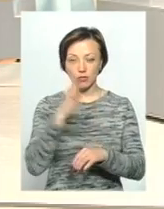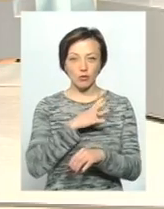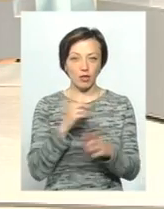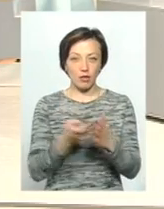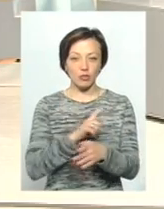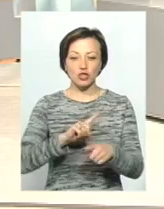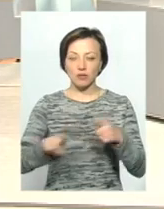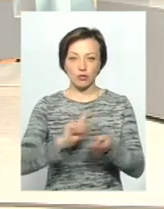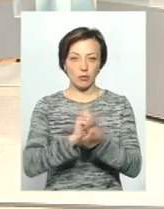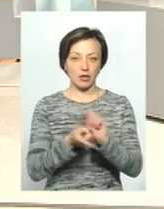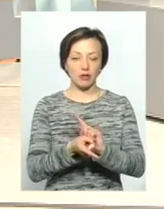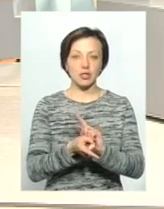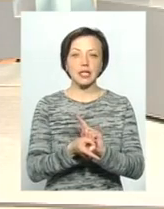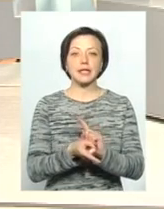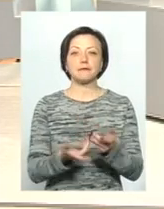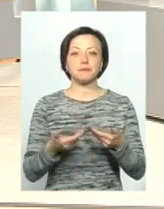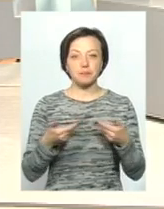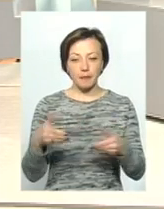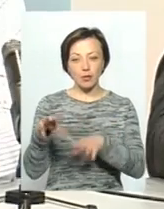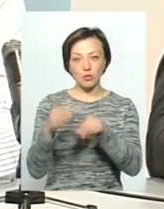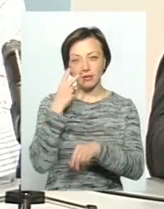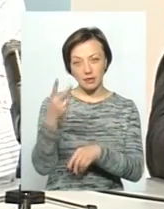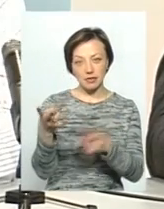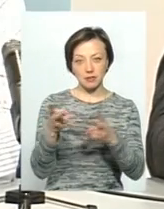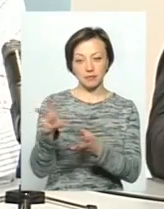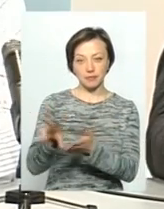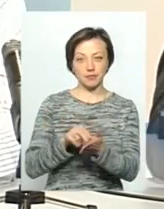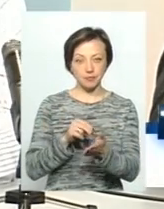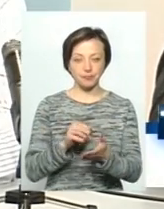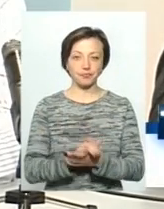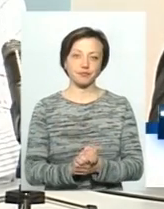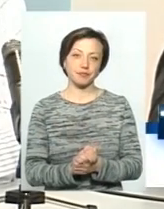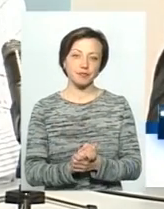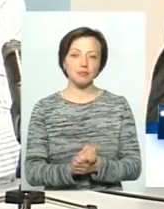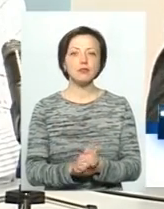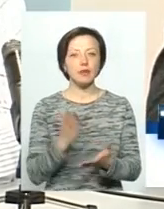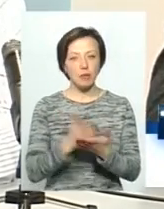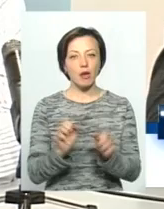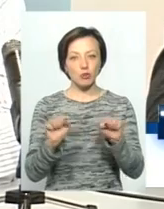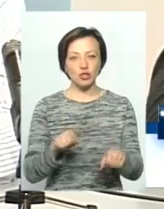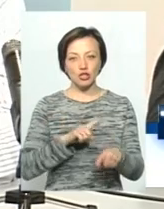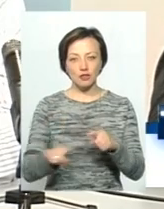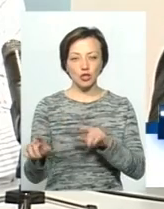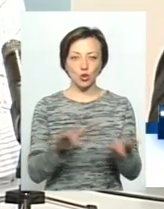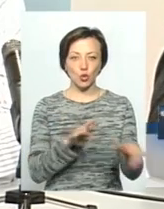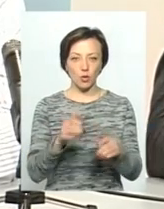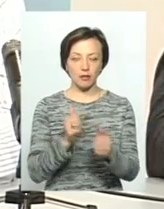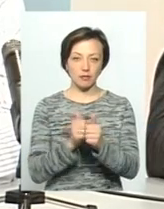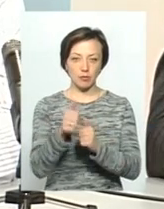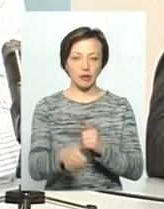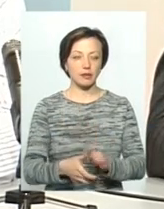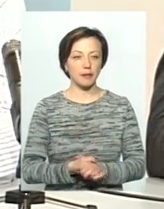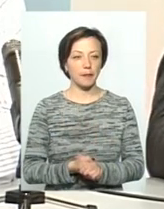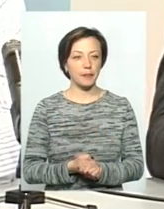швидко помінялися. І нам на таких сусідів дивитися. І маємо можливість швидше рухатися. Да, так, і маємо можливість